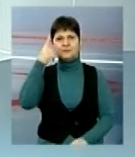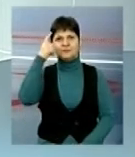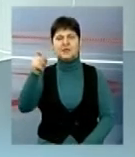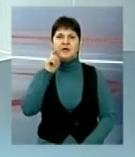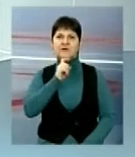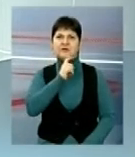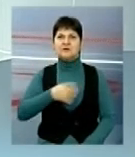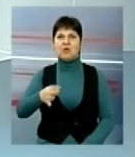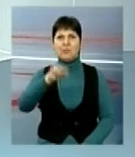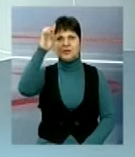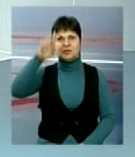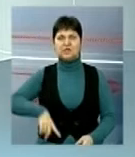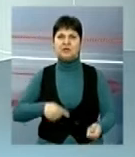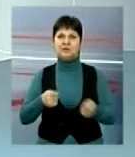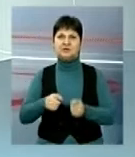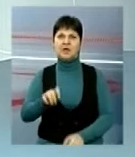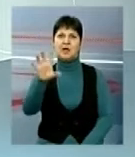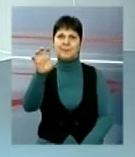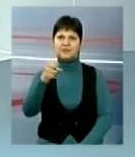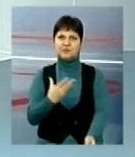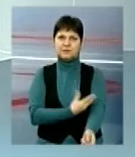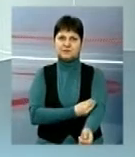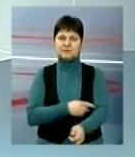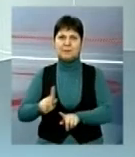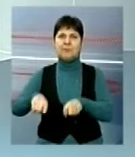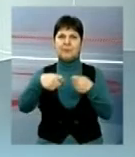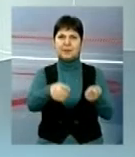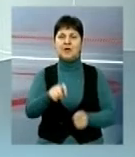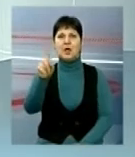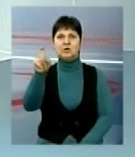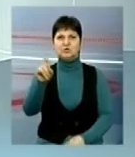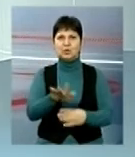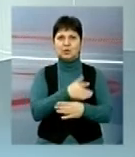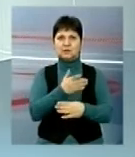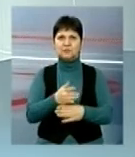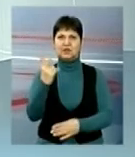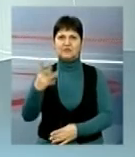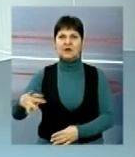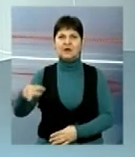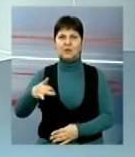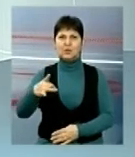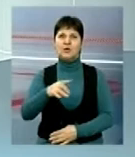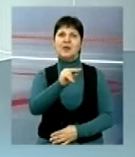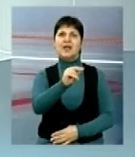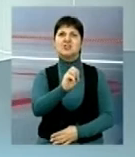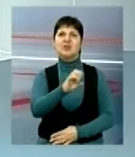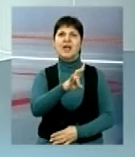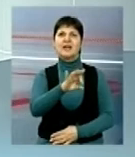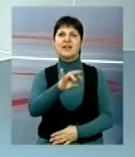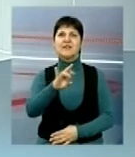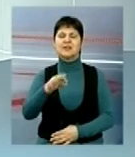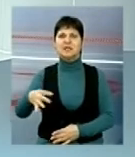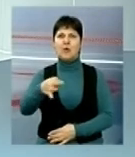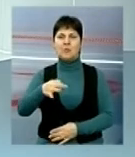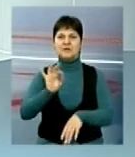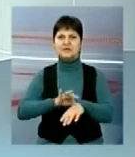Вінницької облдержадміністрації. 500 доз вже передано. Наразі 100 з них розподілили між двома районами Чернівецької області, де показники